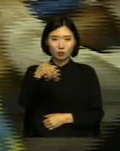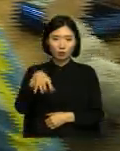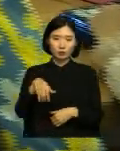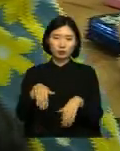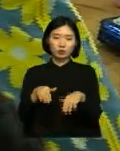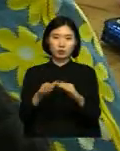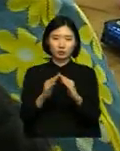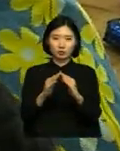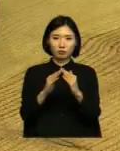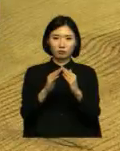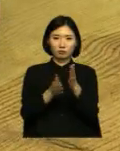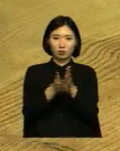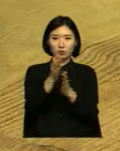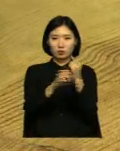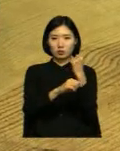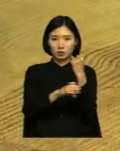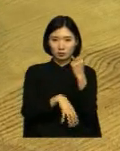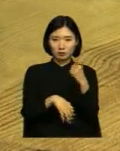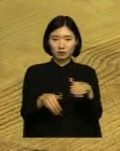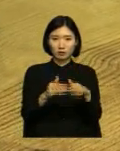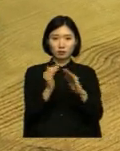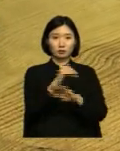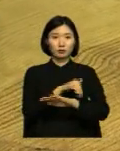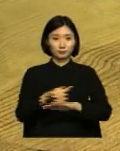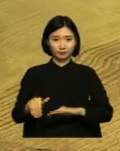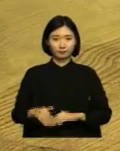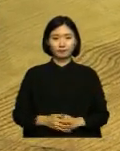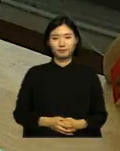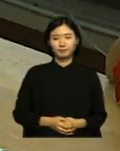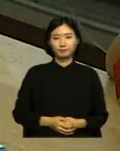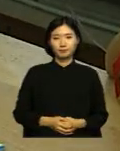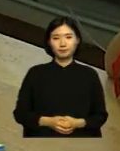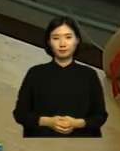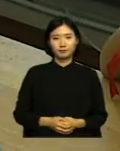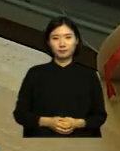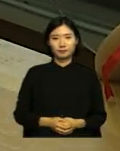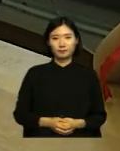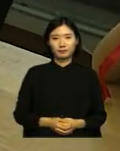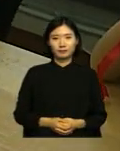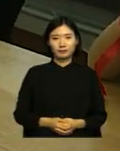도시 재생에 기반을 마련할 계획입니다. 딜라이브 서울경기 케이블TV 전진합니다.